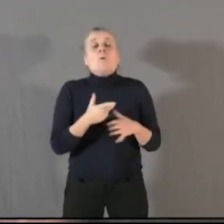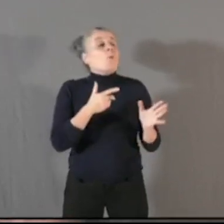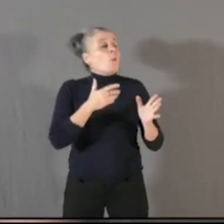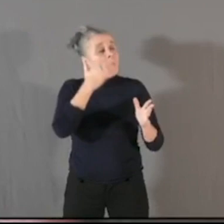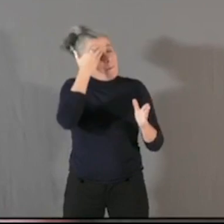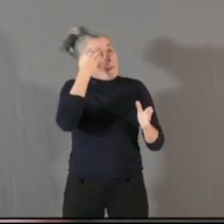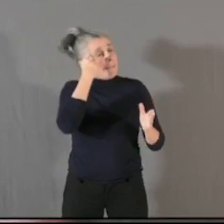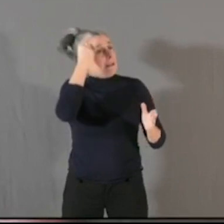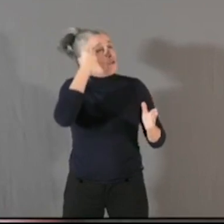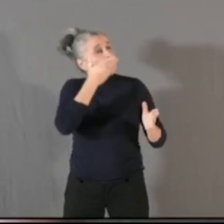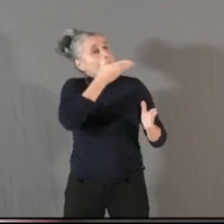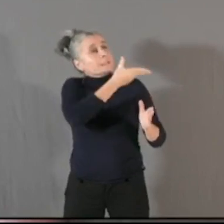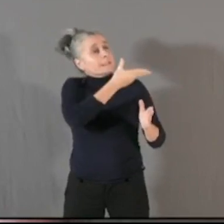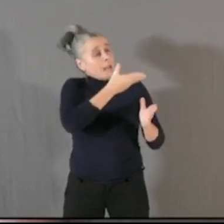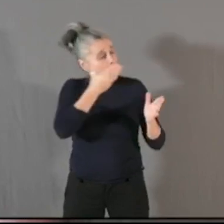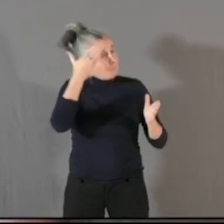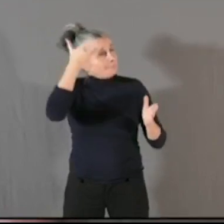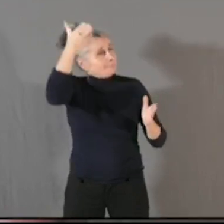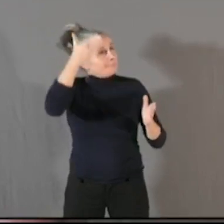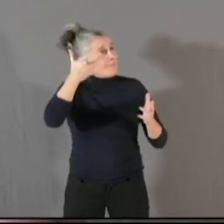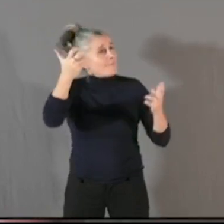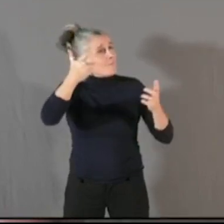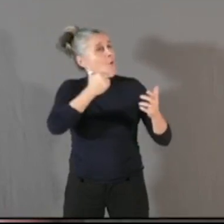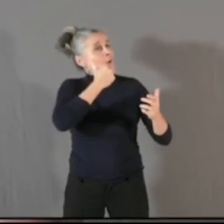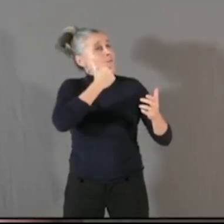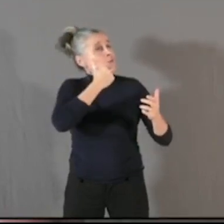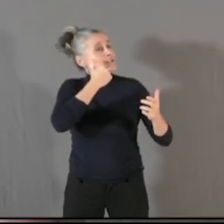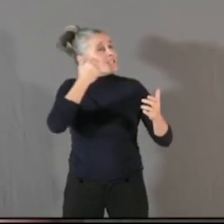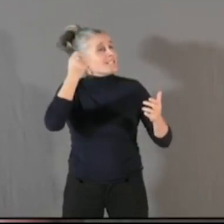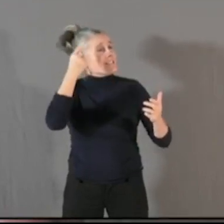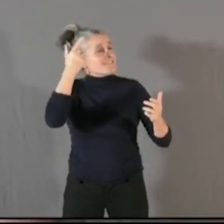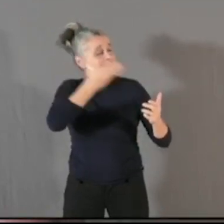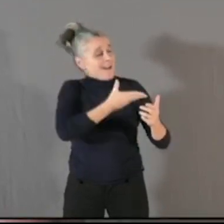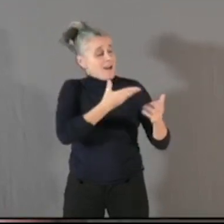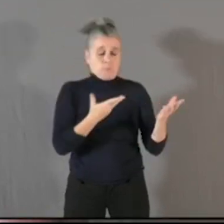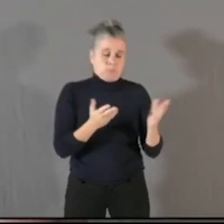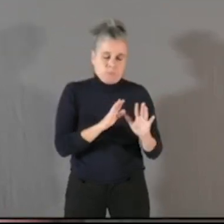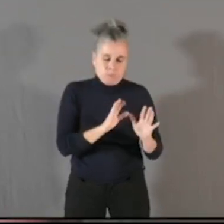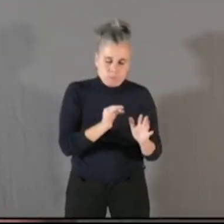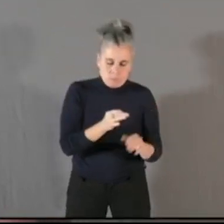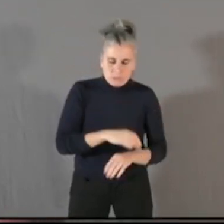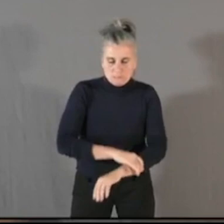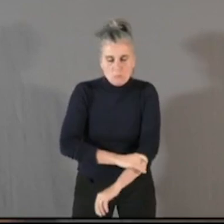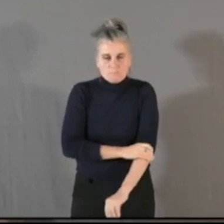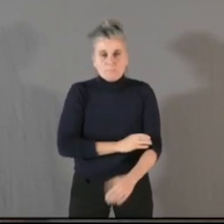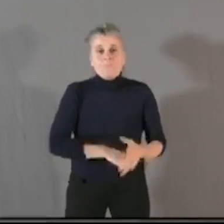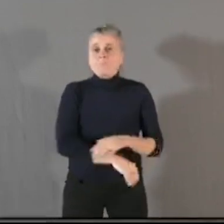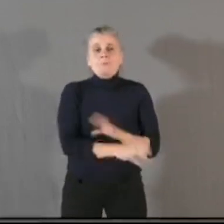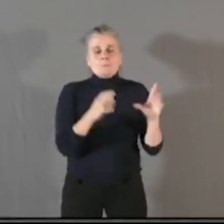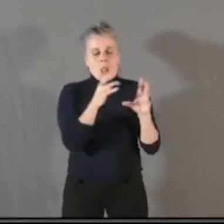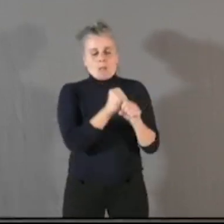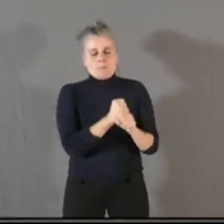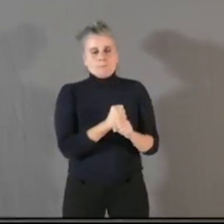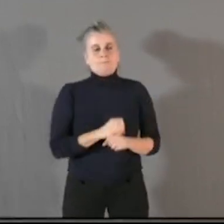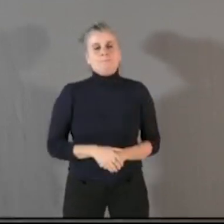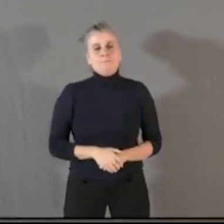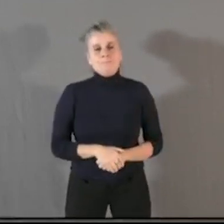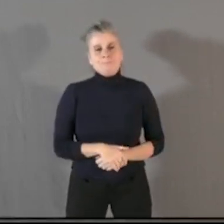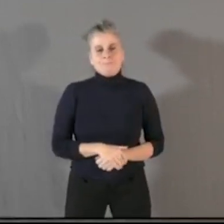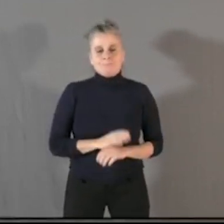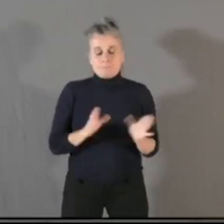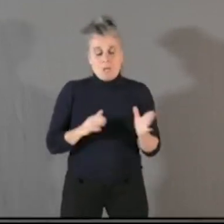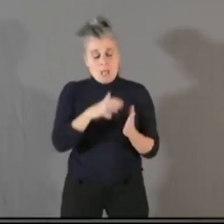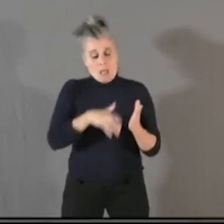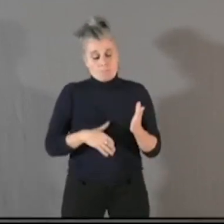idéologie, ça ne nous étonne pas. Permettez-moi de ne pas être d'accord, c'est peu de le dire, avec cette vision des choses. Donc pour venir au rapport, et je vais être le